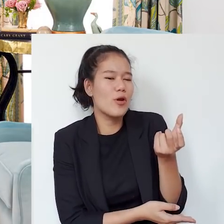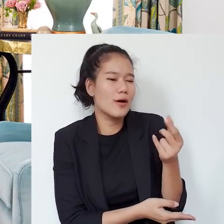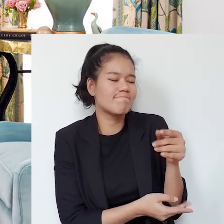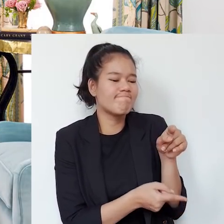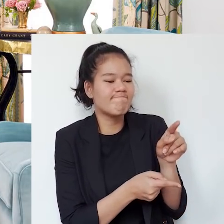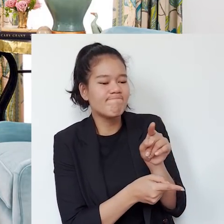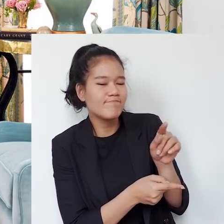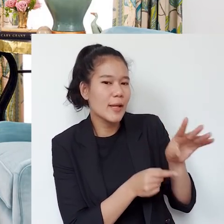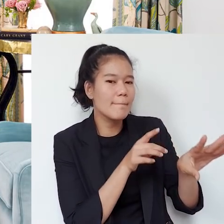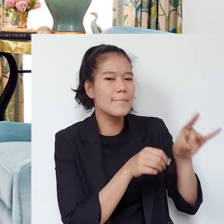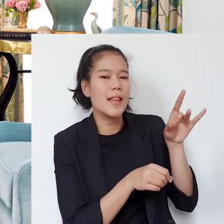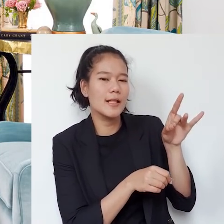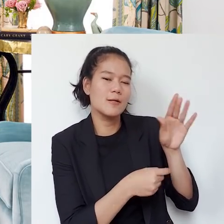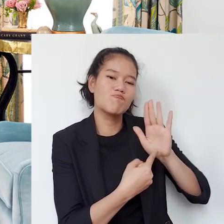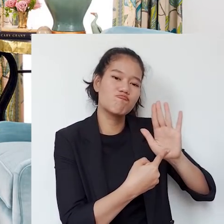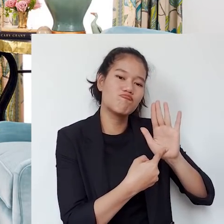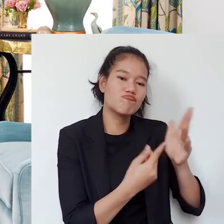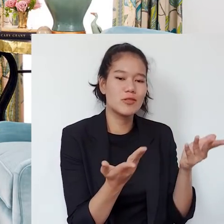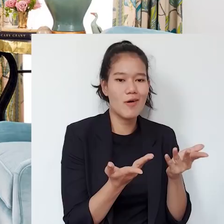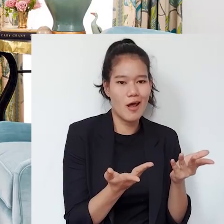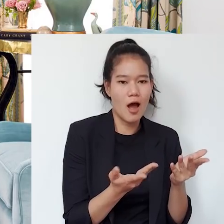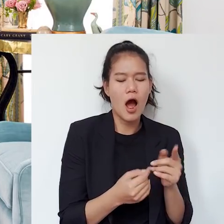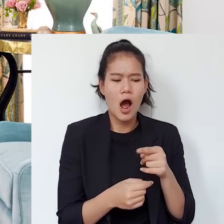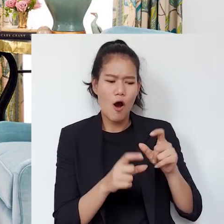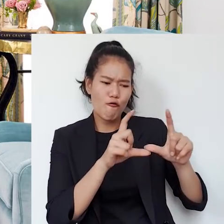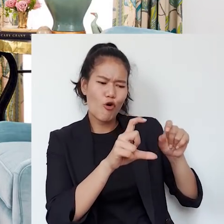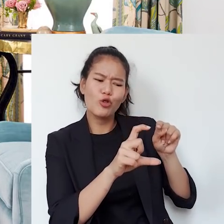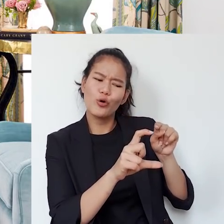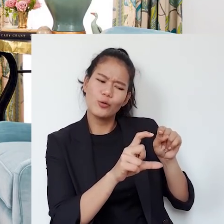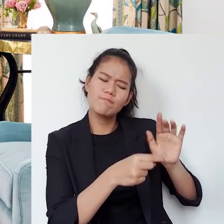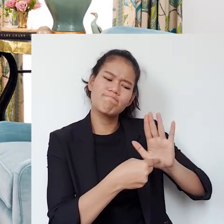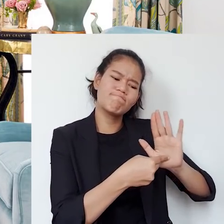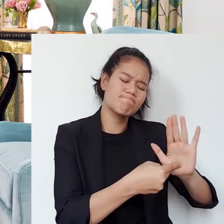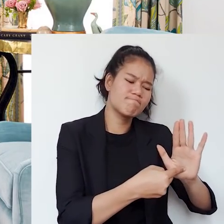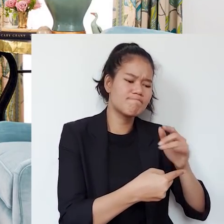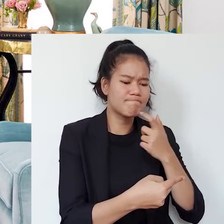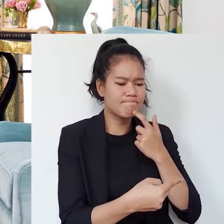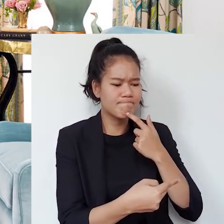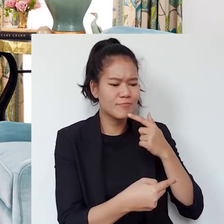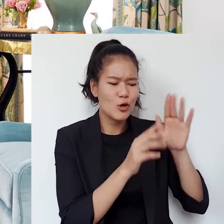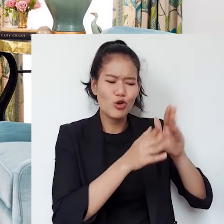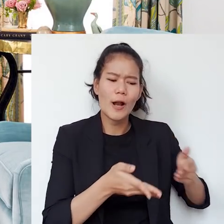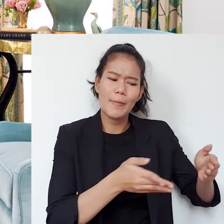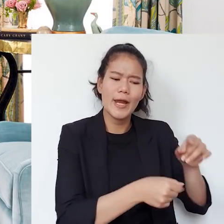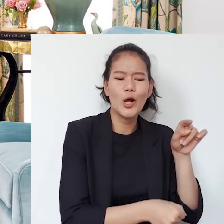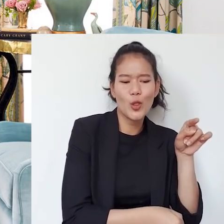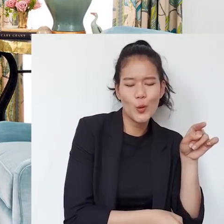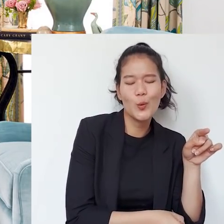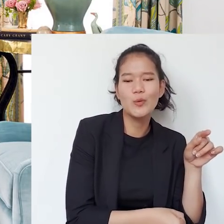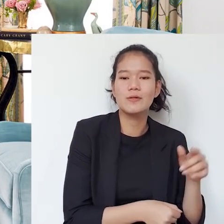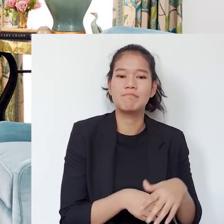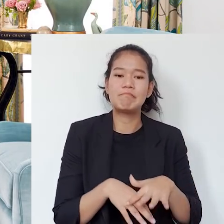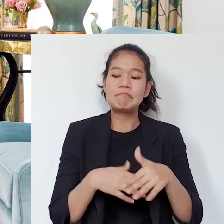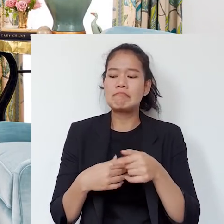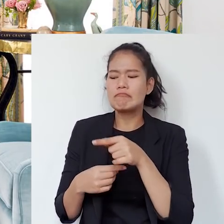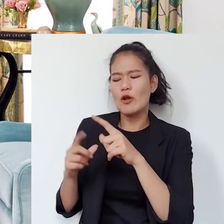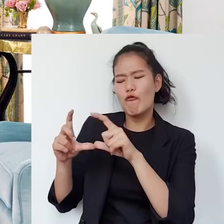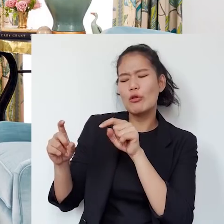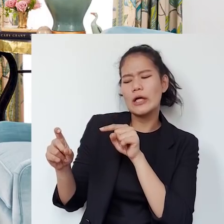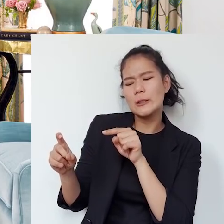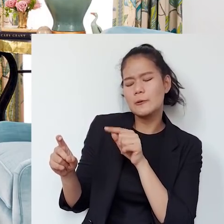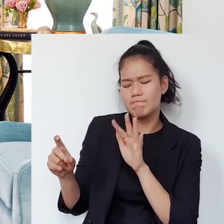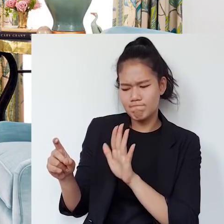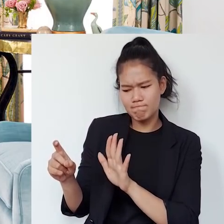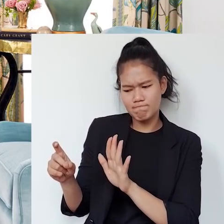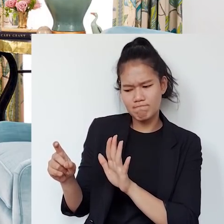memilih untuk menampilkannya di mana. Ah, foto yang ini saya akan tampilkan di akun medsos yang ini. Foto yang